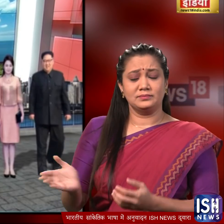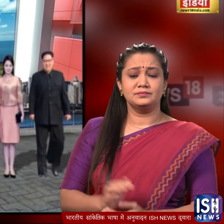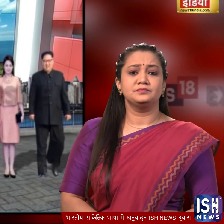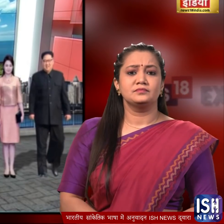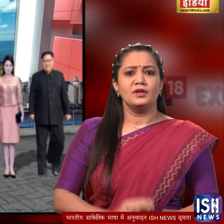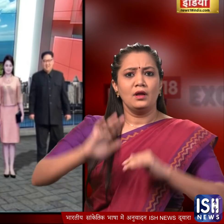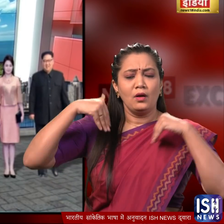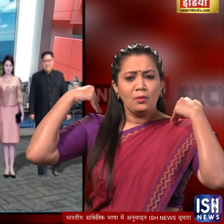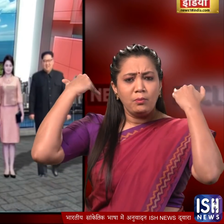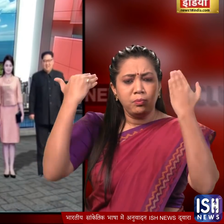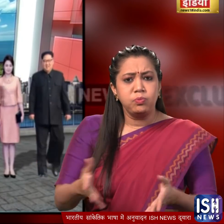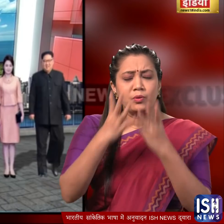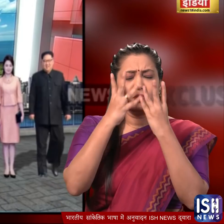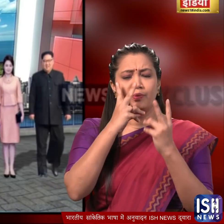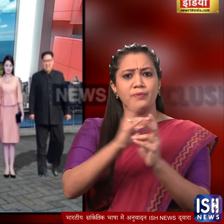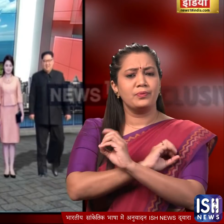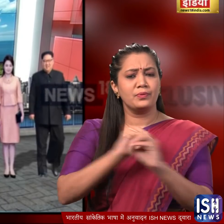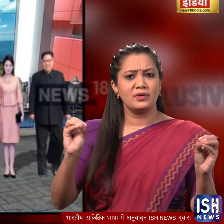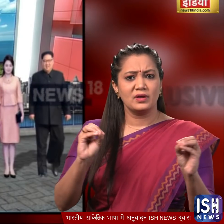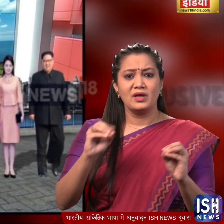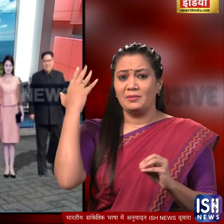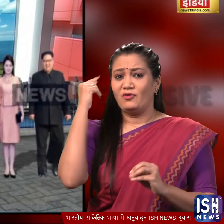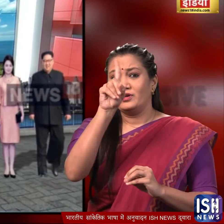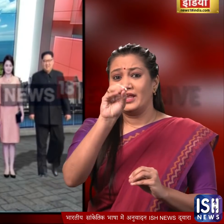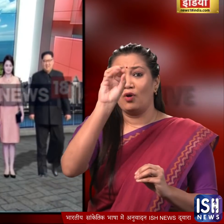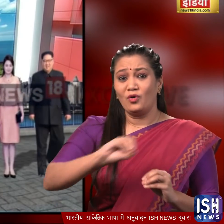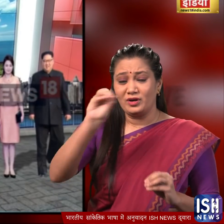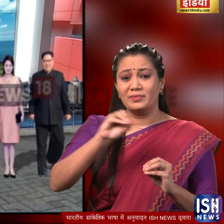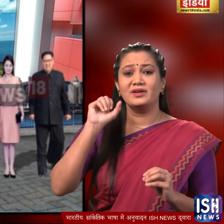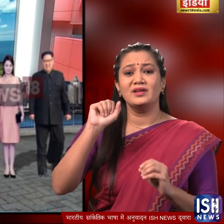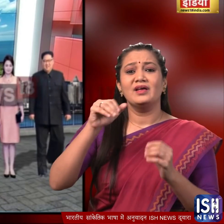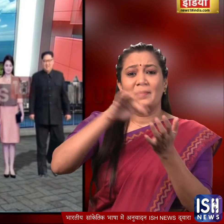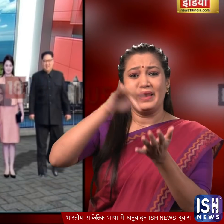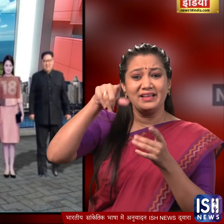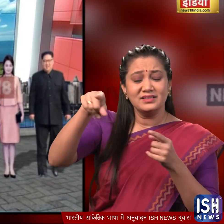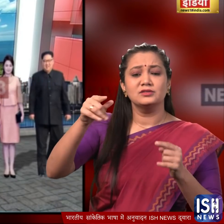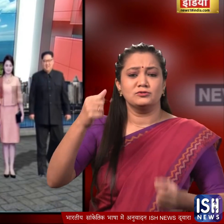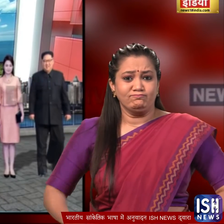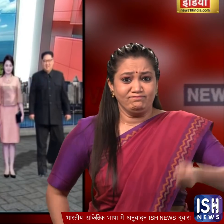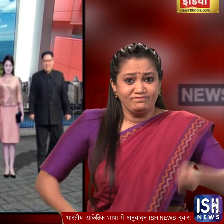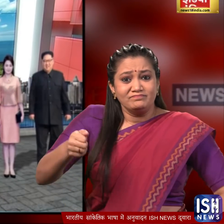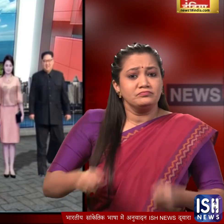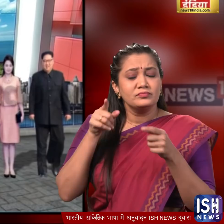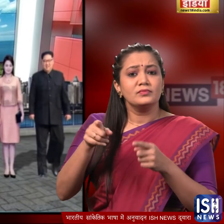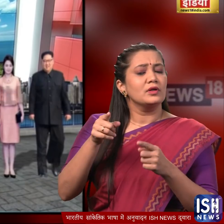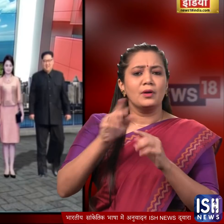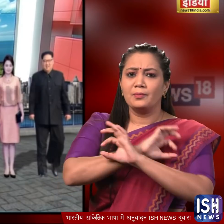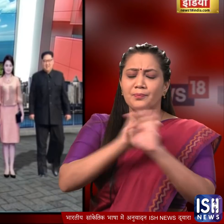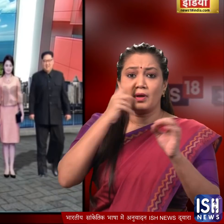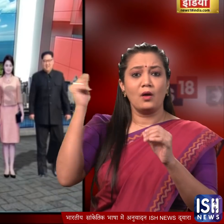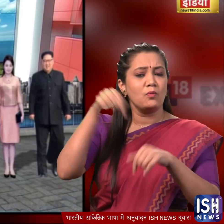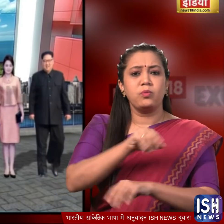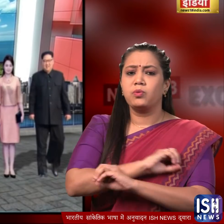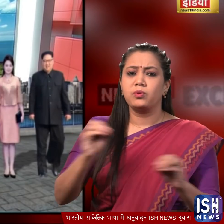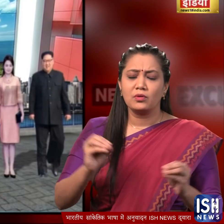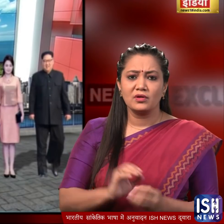बैठी हुई थी, लेकिन इसके बाद से उन्हें नहीं देखा गया। यहां तक कि 10 अक्टूबर 2020 को प्योंगयांग में मिलिट्री परेड का आयोजन किया गया, जिसमें भी वो